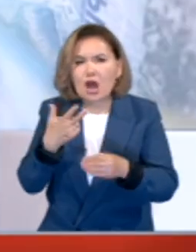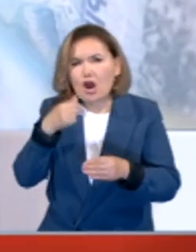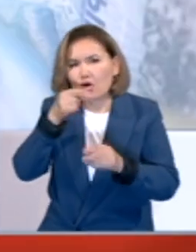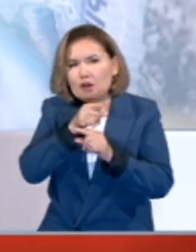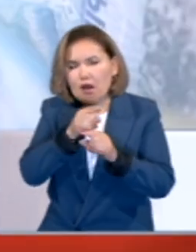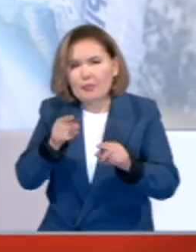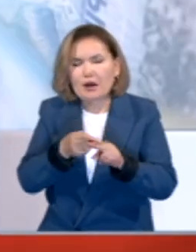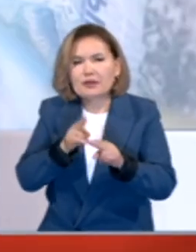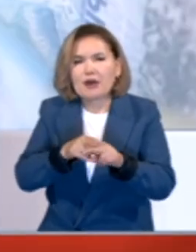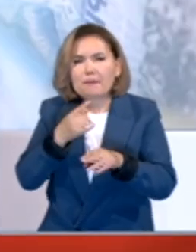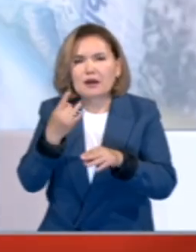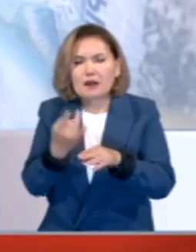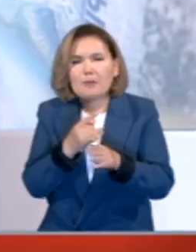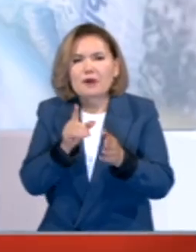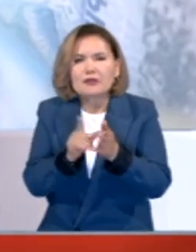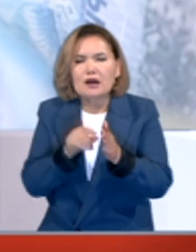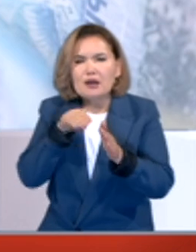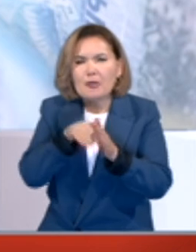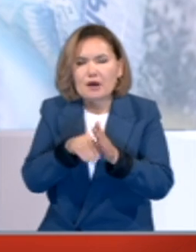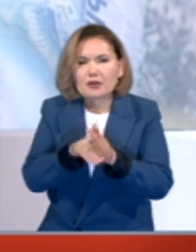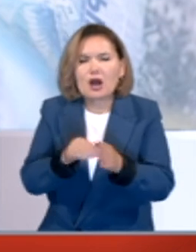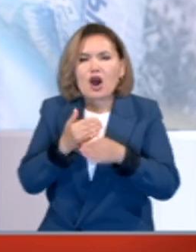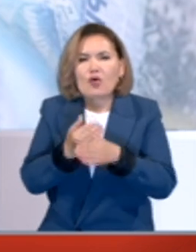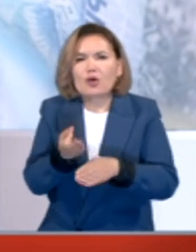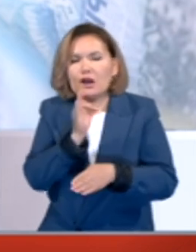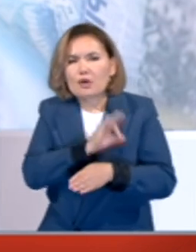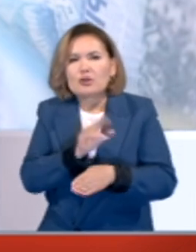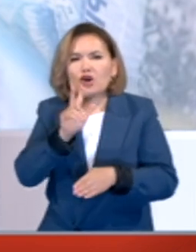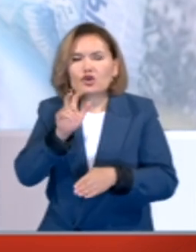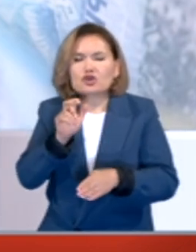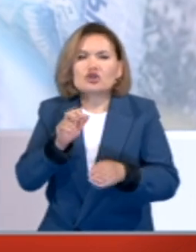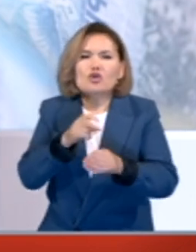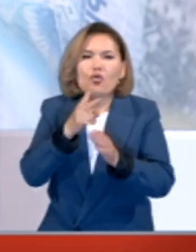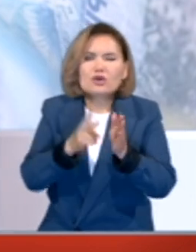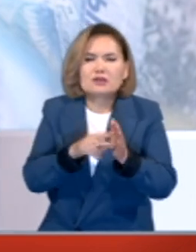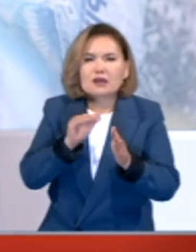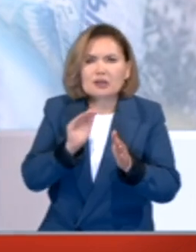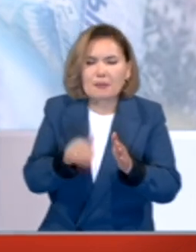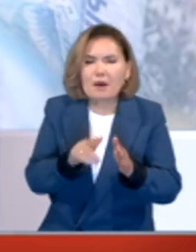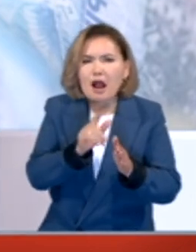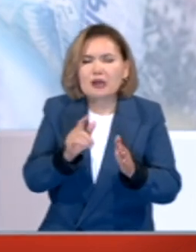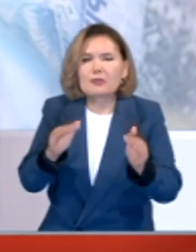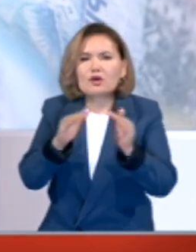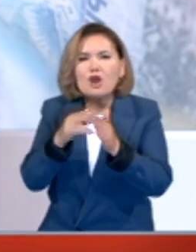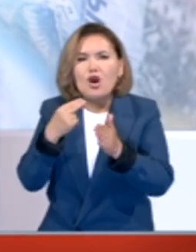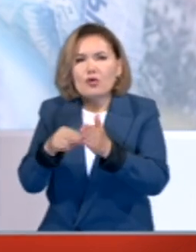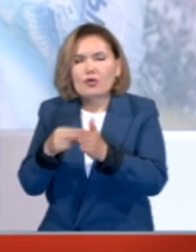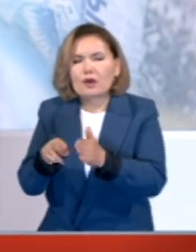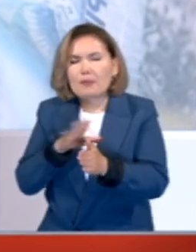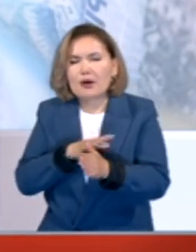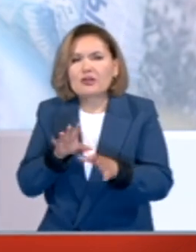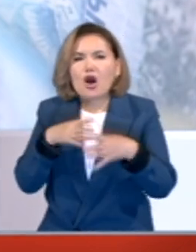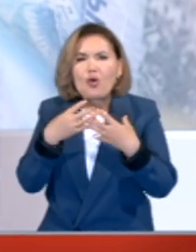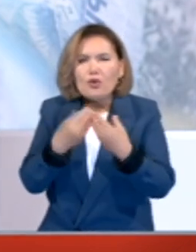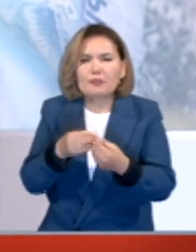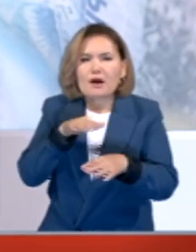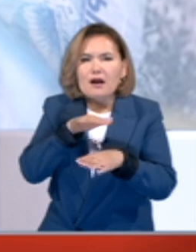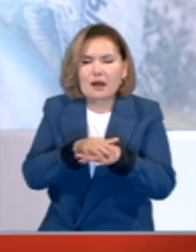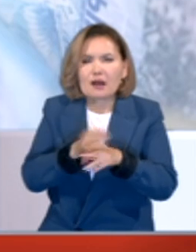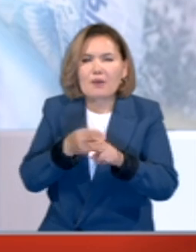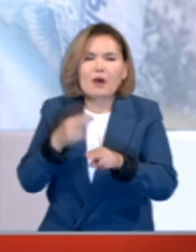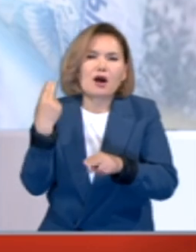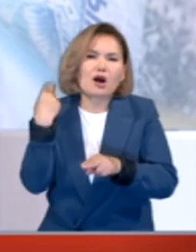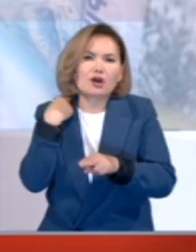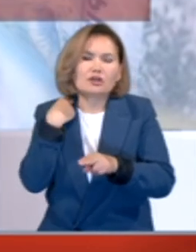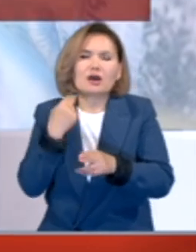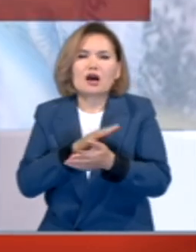жуық уақытта бір жолғы зейнетақы төлемінің көмегімен 317 мыңнан астам азамат тұрғын үйді тікелей сатып алған. Ал отбасы банкіндегі берешекті